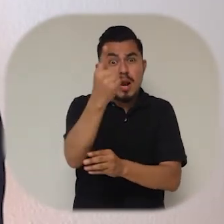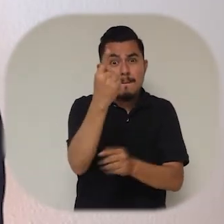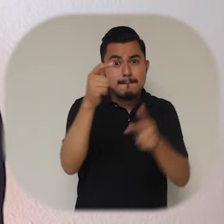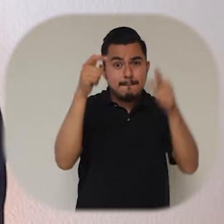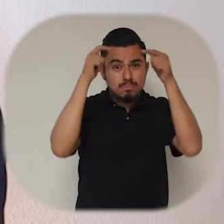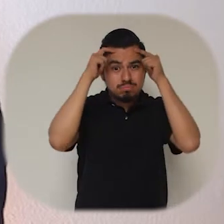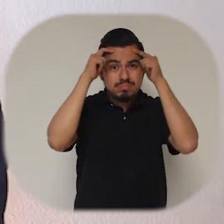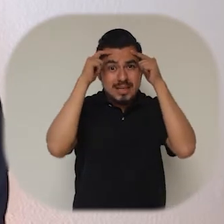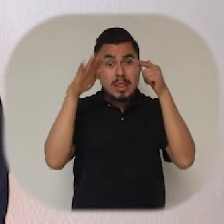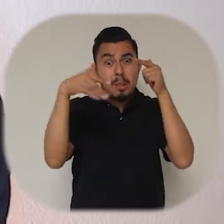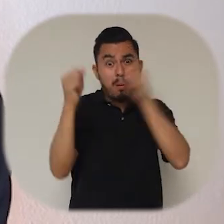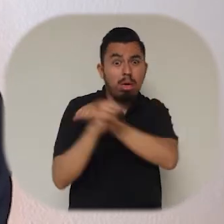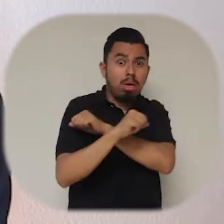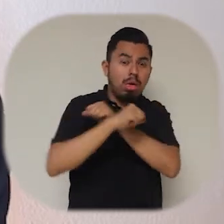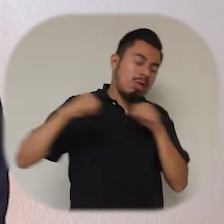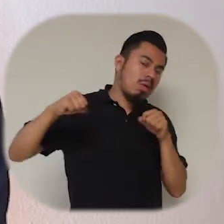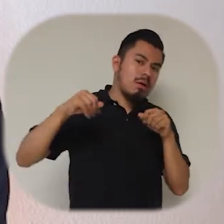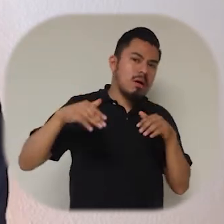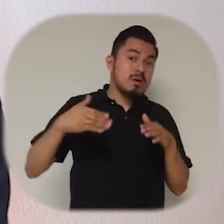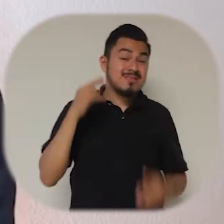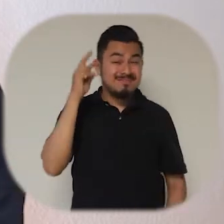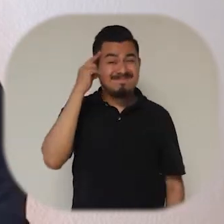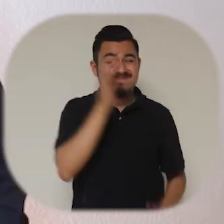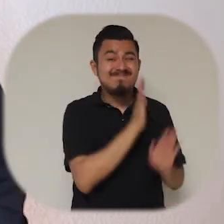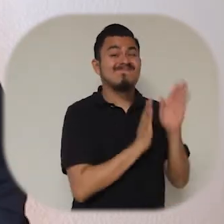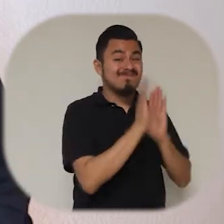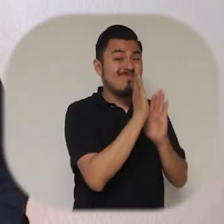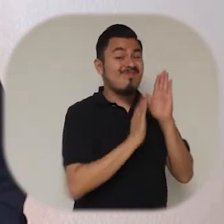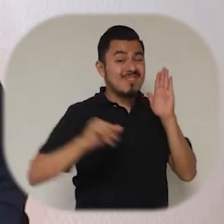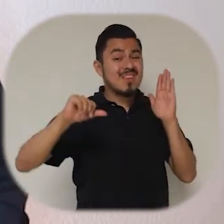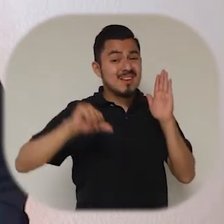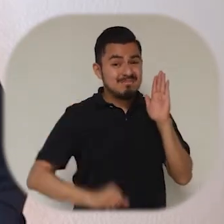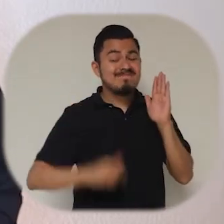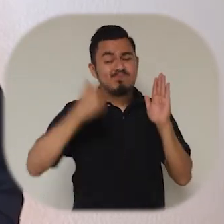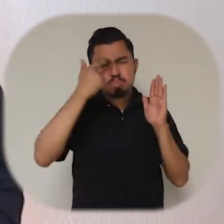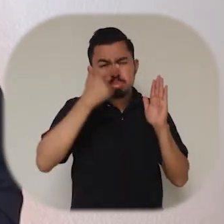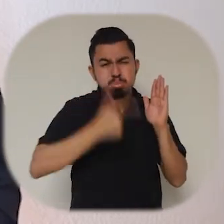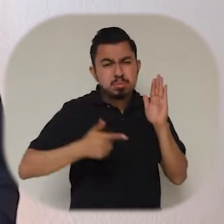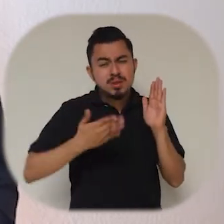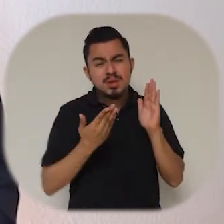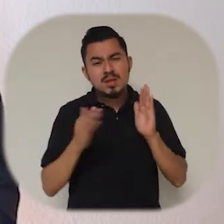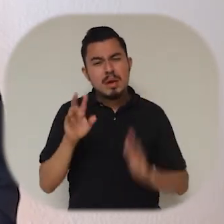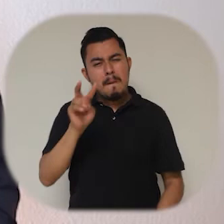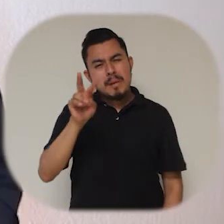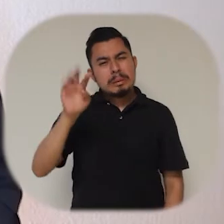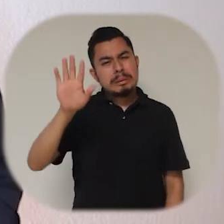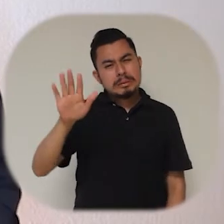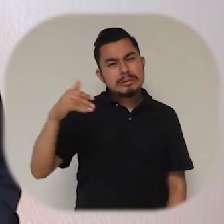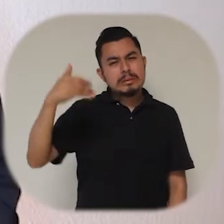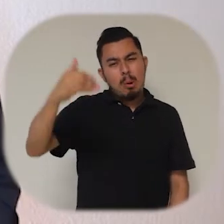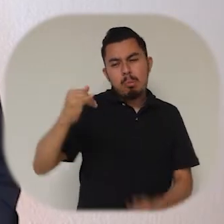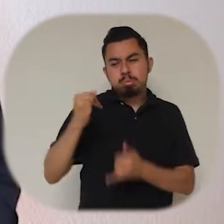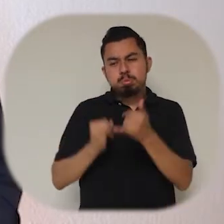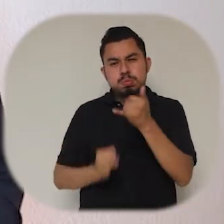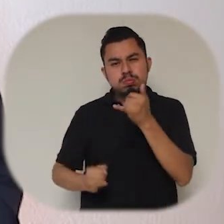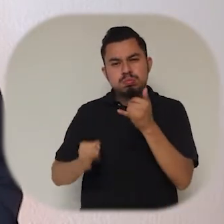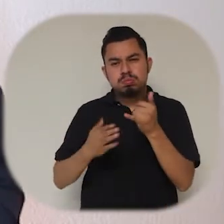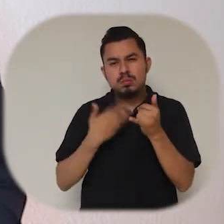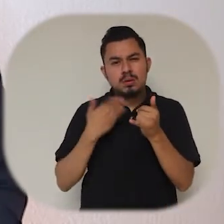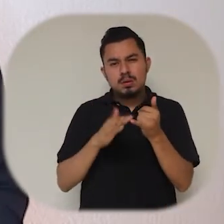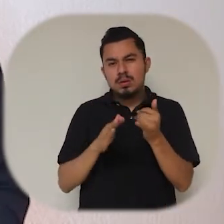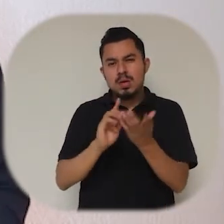비참한 역사입니다. 마지막 25년 동안에는 왕이 6번 바뀝니다. 그래서 이 중